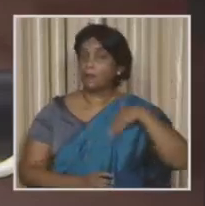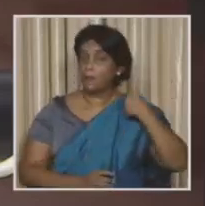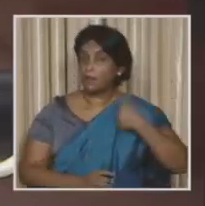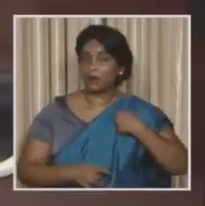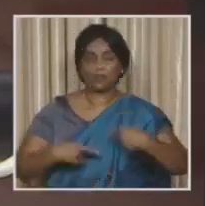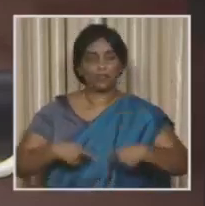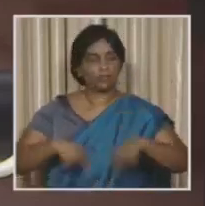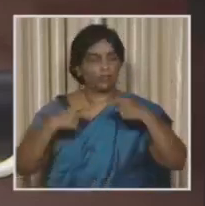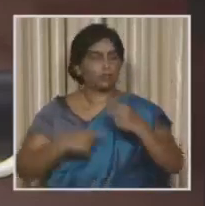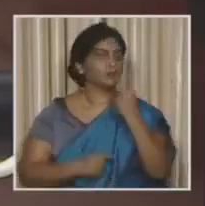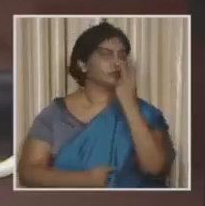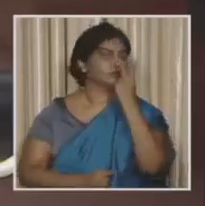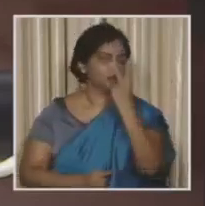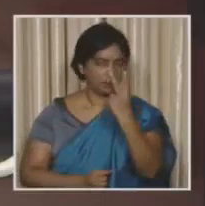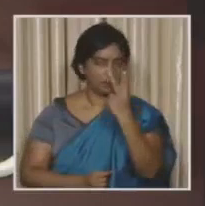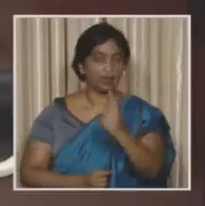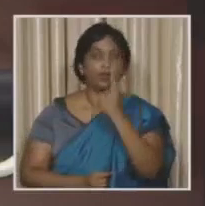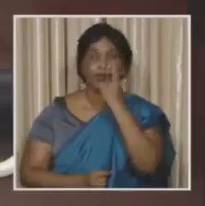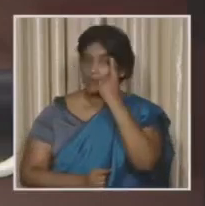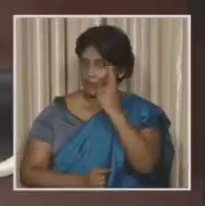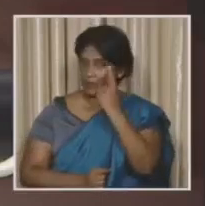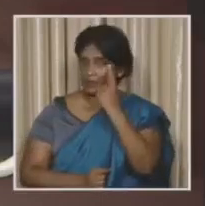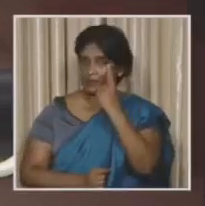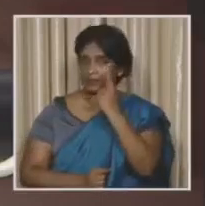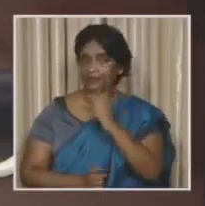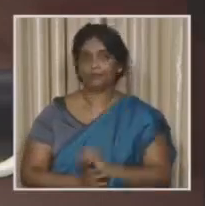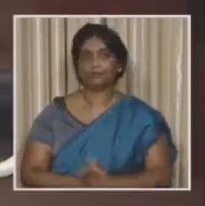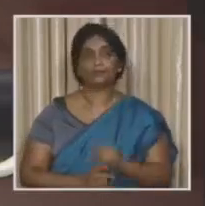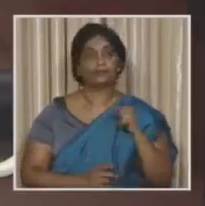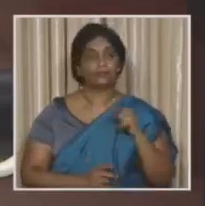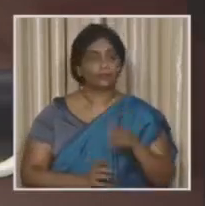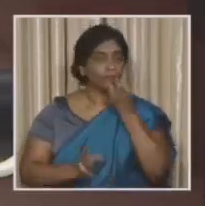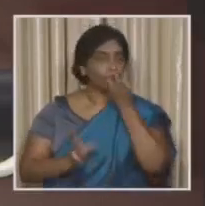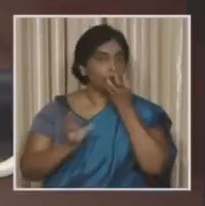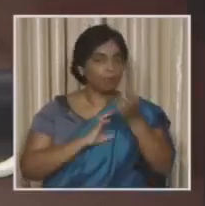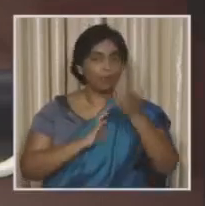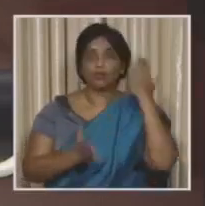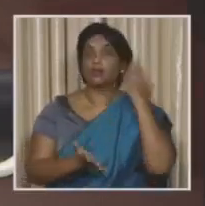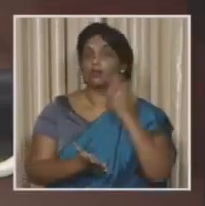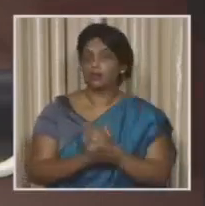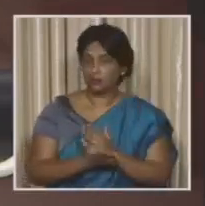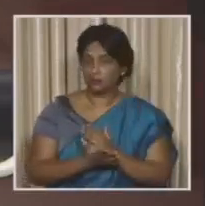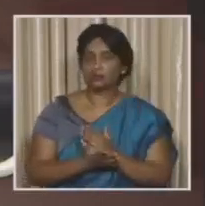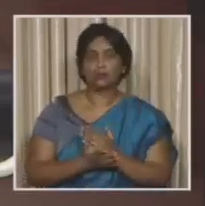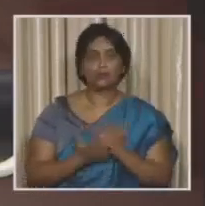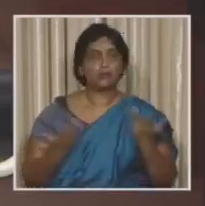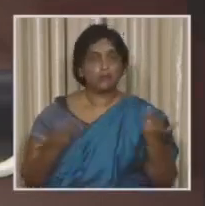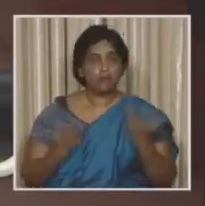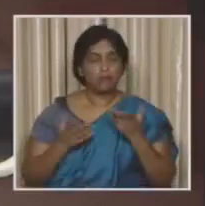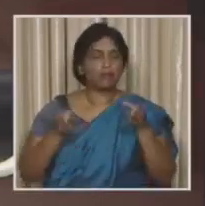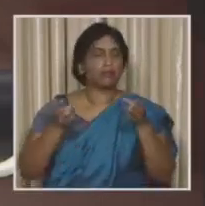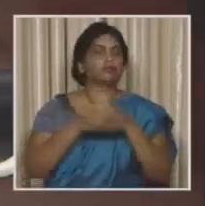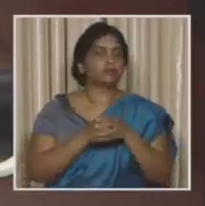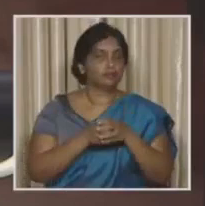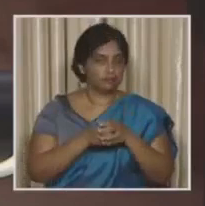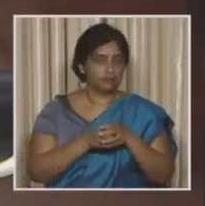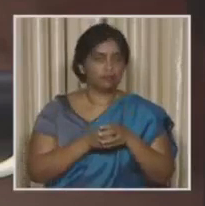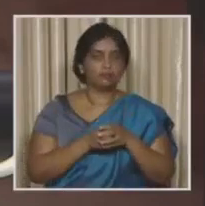දෙකයි එක මේ ප්‍රහාරයේ වළක්වා ගැනීම සඳහා අසමත් වූ පාර්ශවය